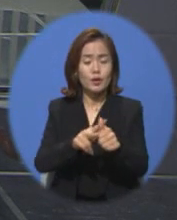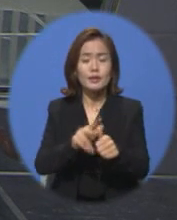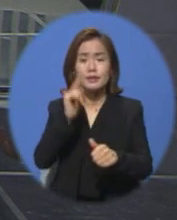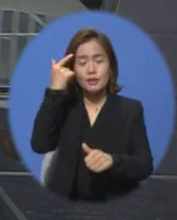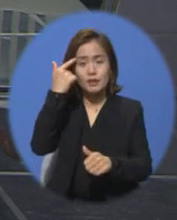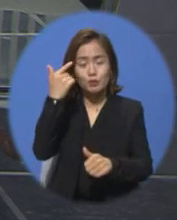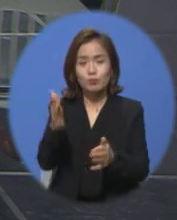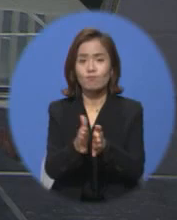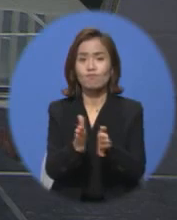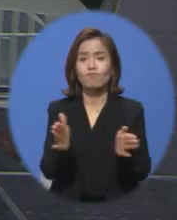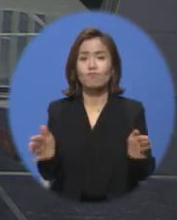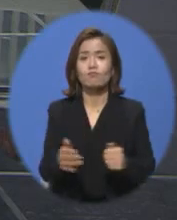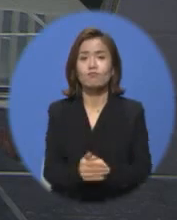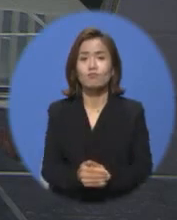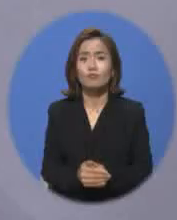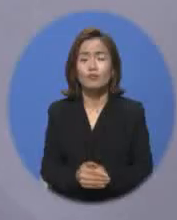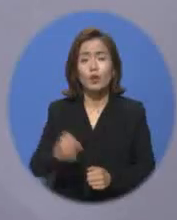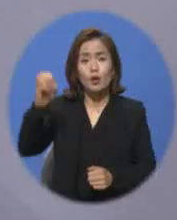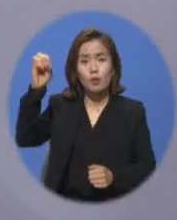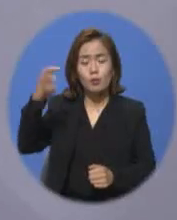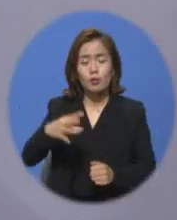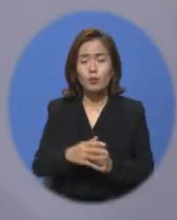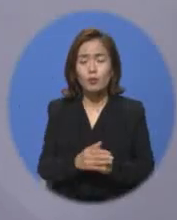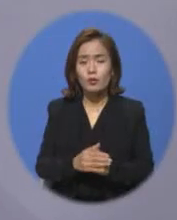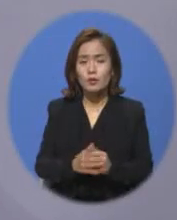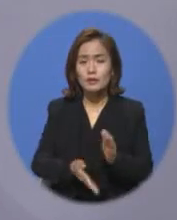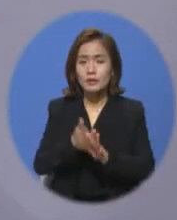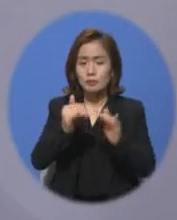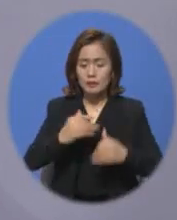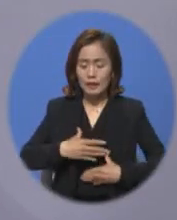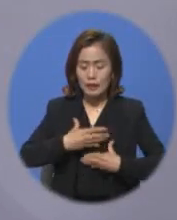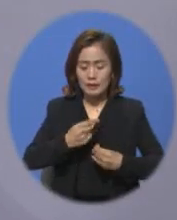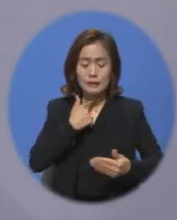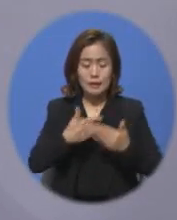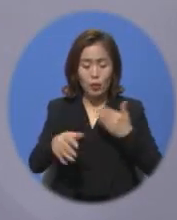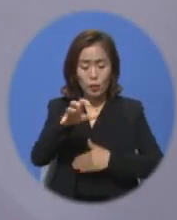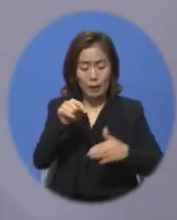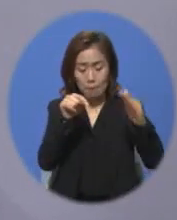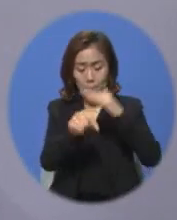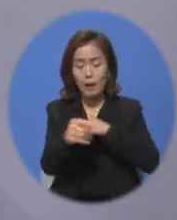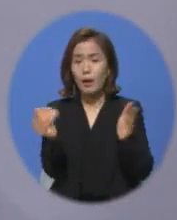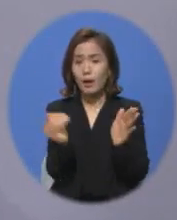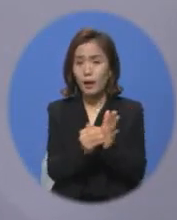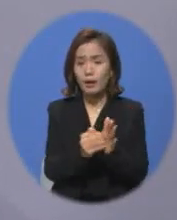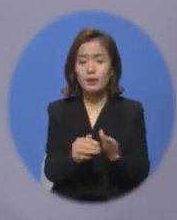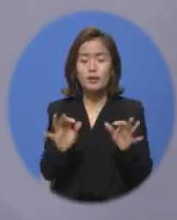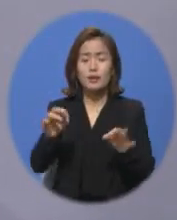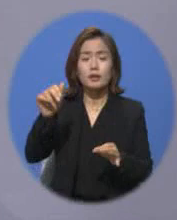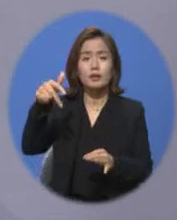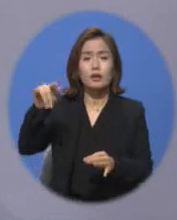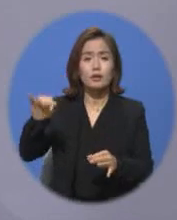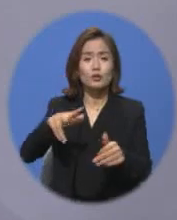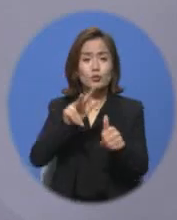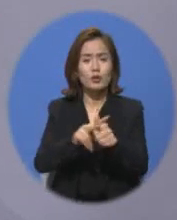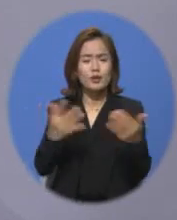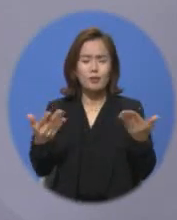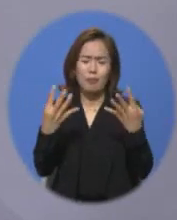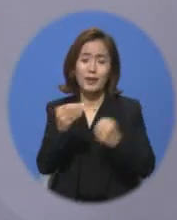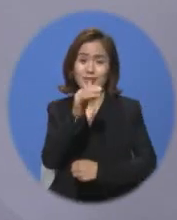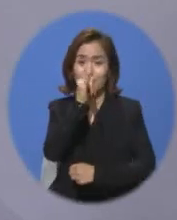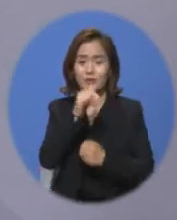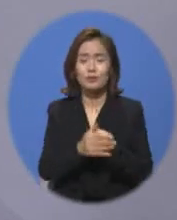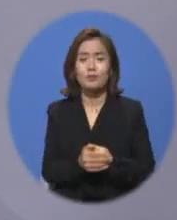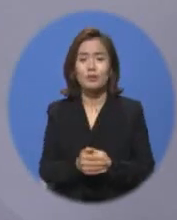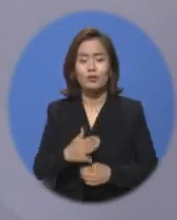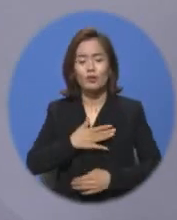40초안에김경진후보에게질문해주세요. 예.저는비트골시민 안전체험센터를방문했습니다.음. 김경진후보님,정말수고많으셨습니다 .